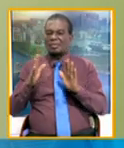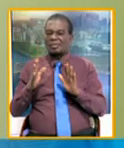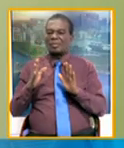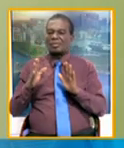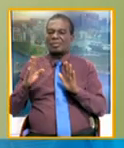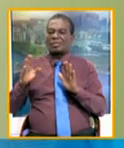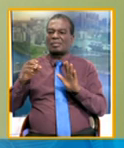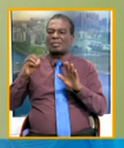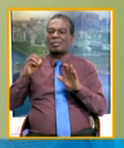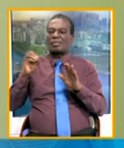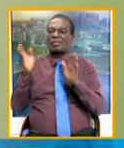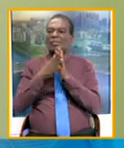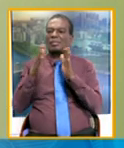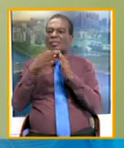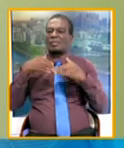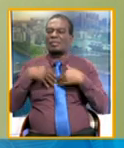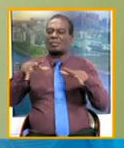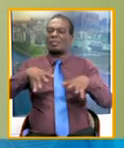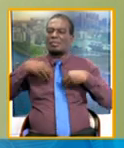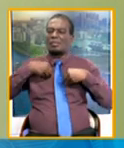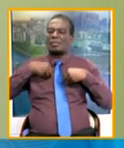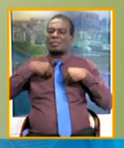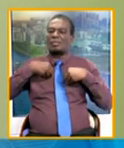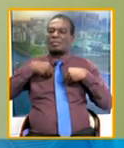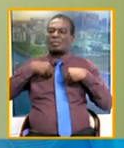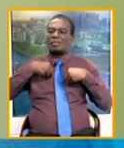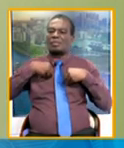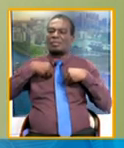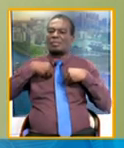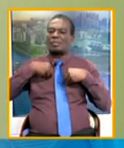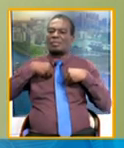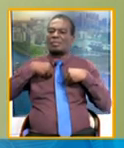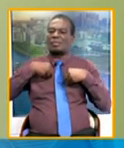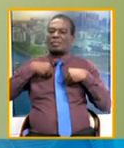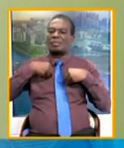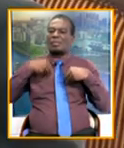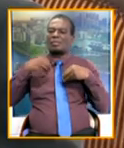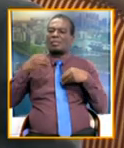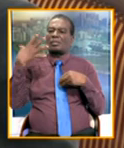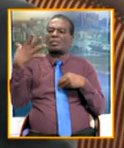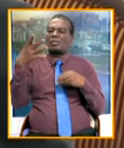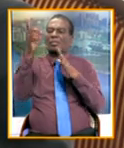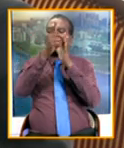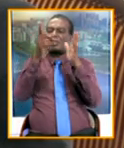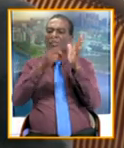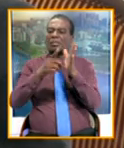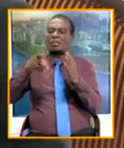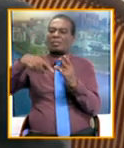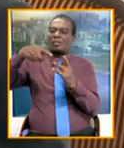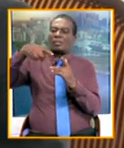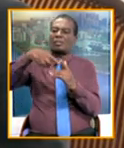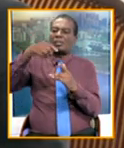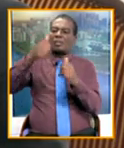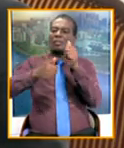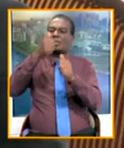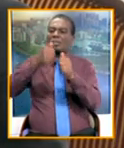le Conseil a adopté un total donc de 5 décrets. Parmi ces 5